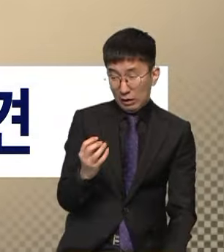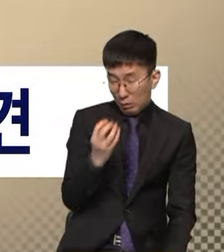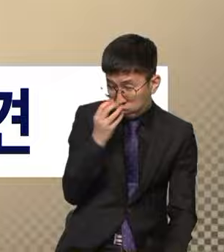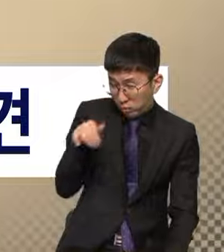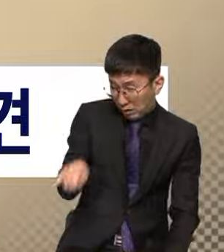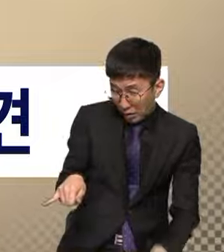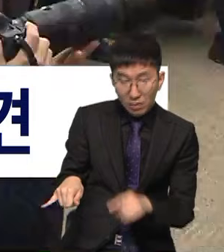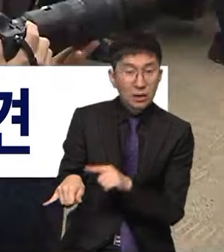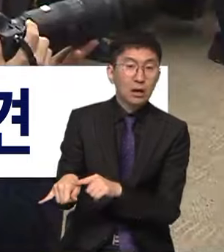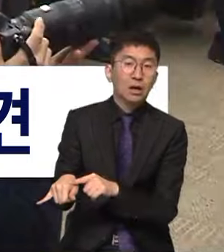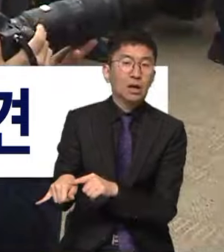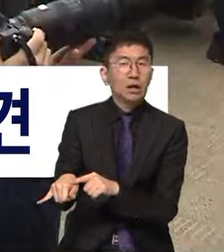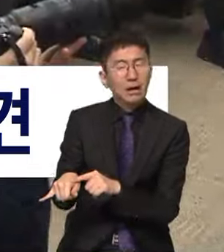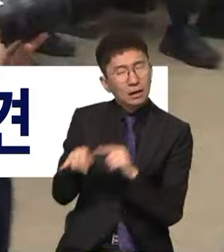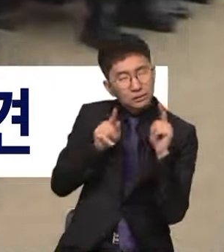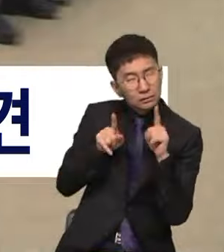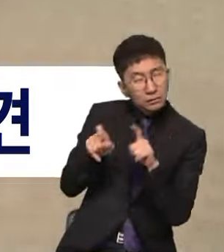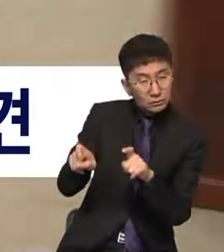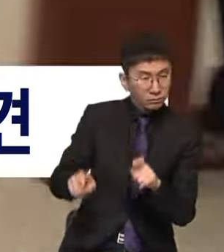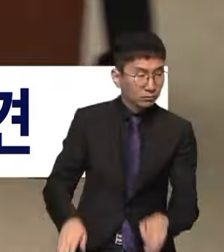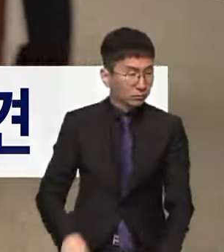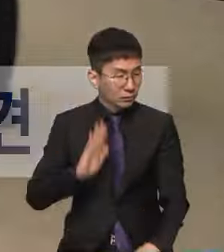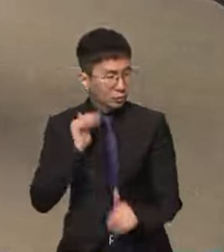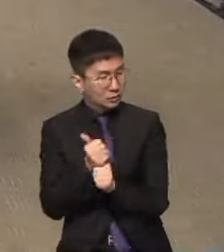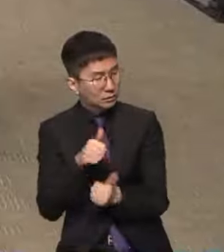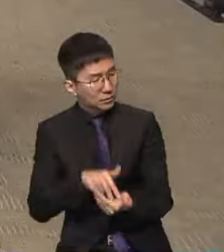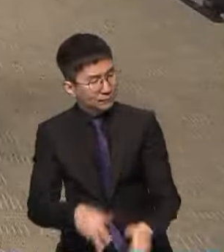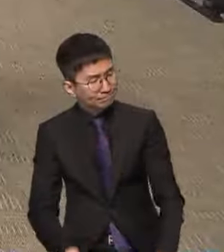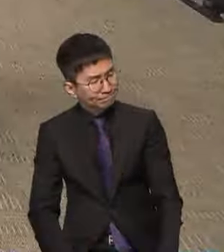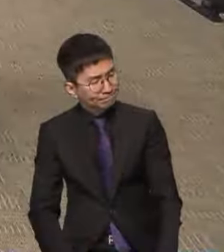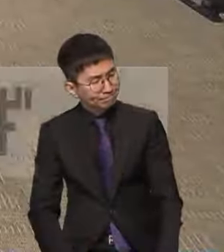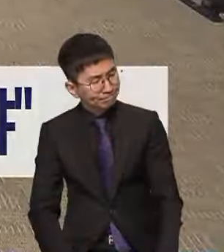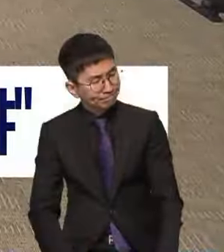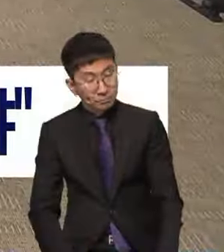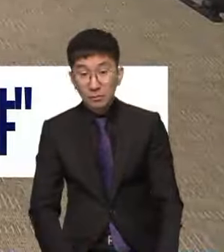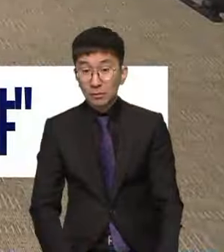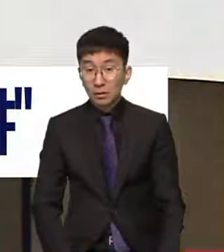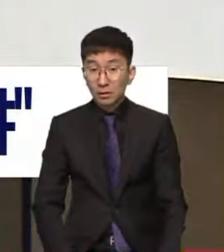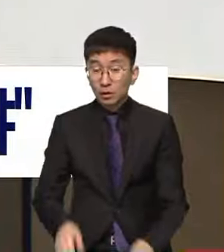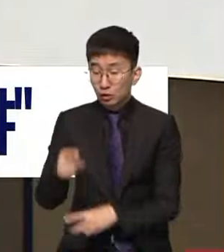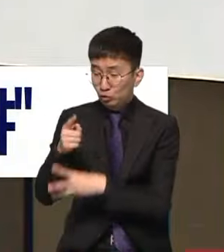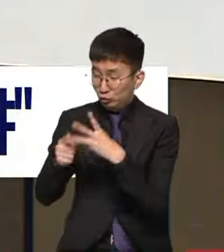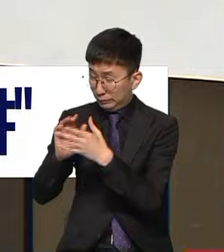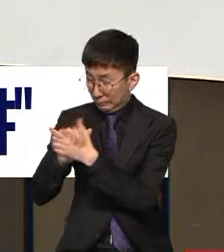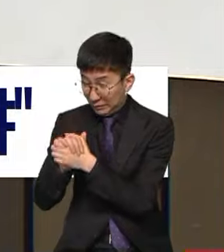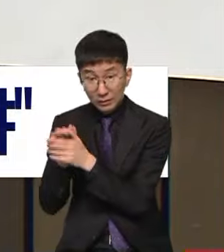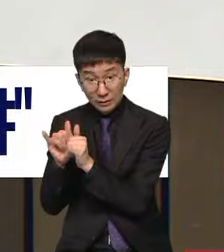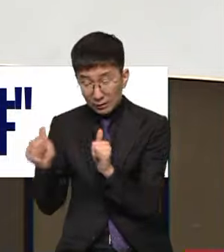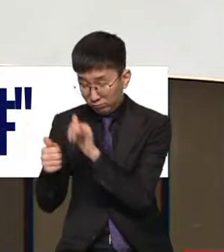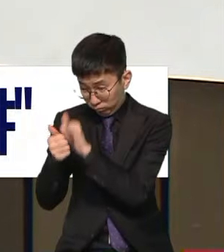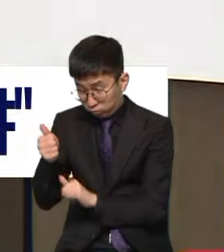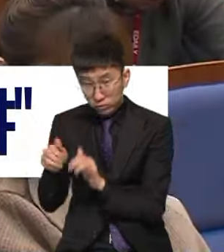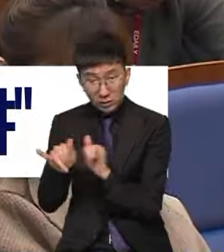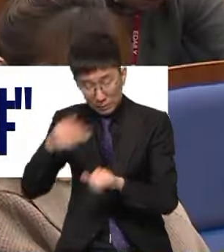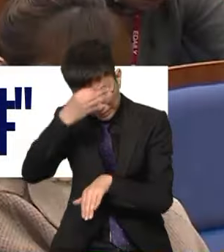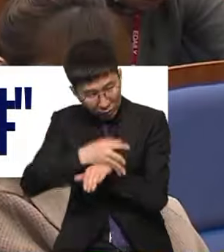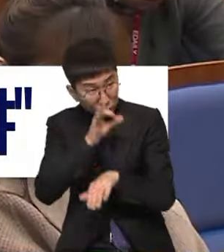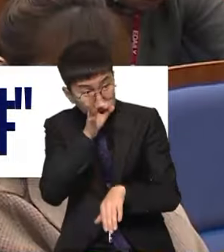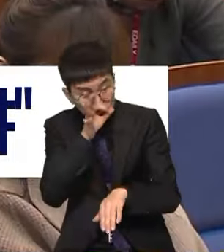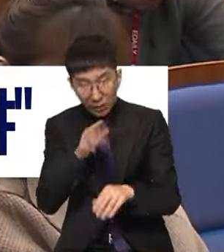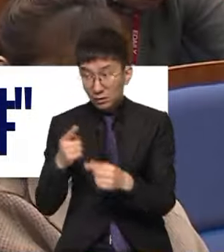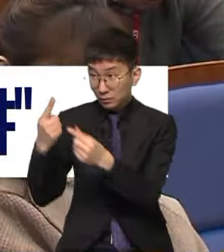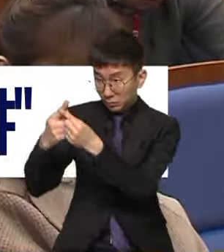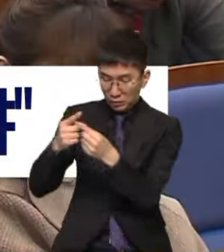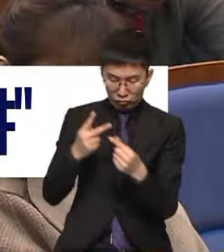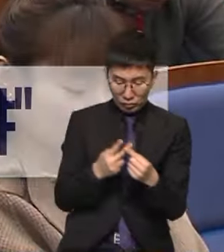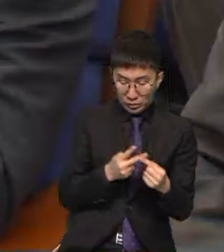내놓을지가 핵심인데 당내에선 여전히 친윤 중심의 사과 불가론과 수도권 비윤 위주의 사과나 해명이